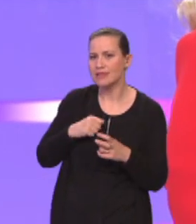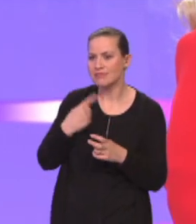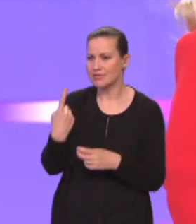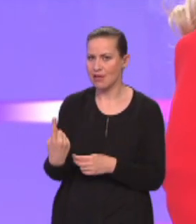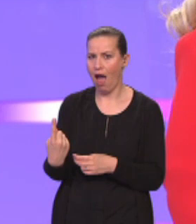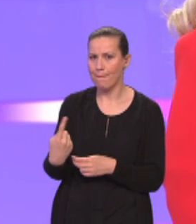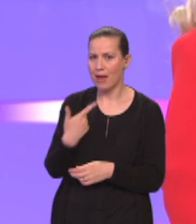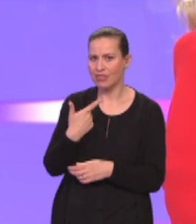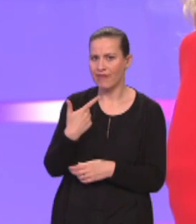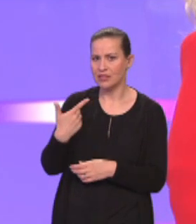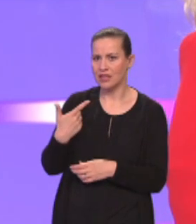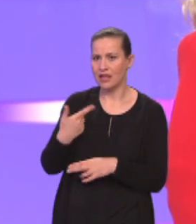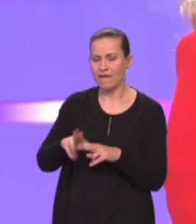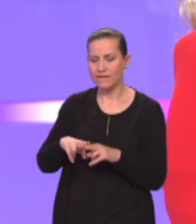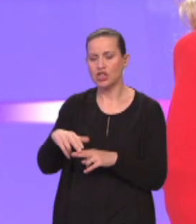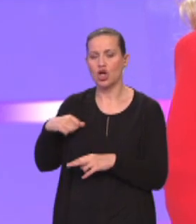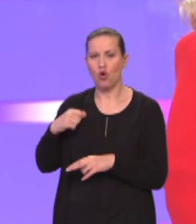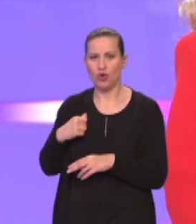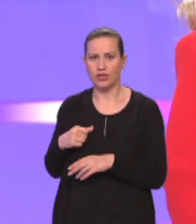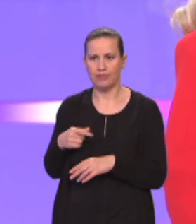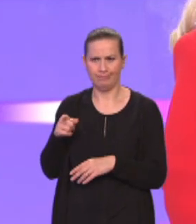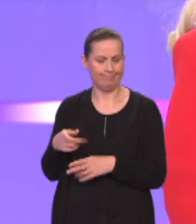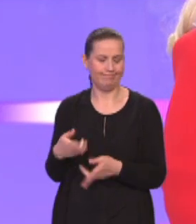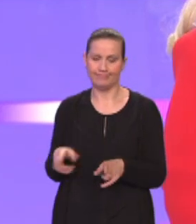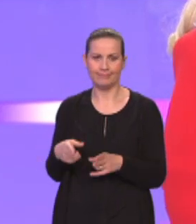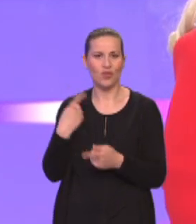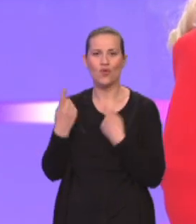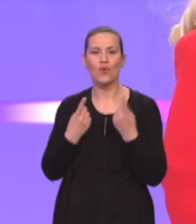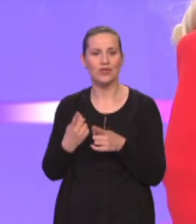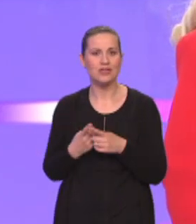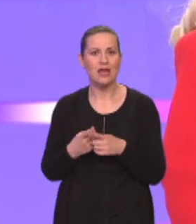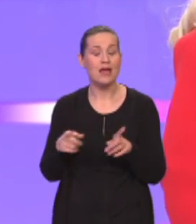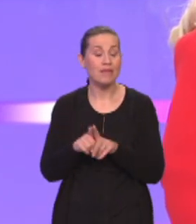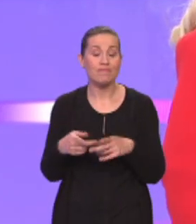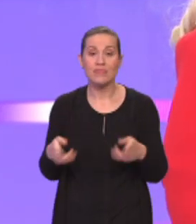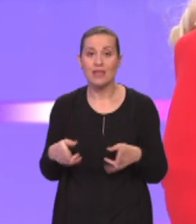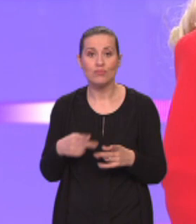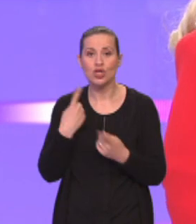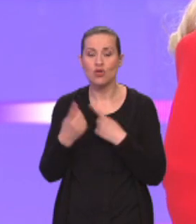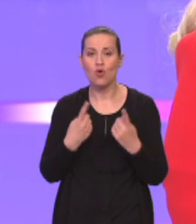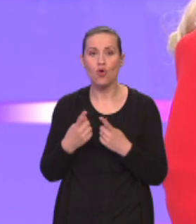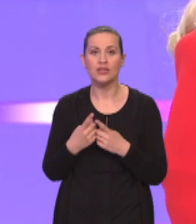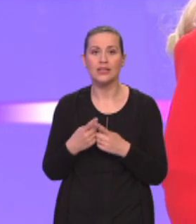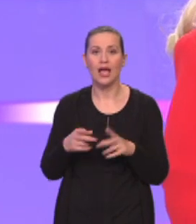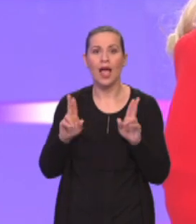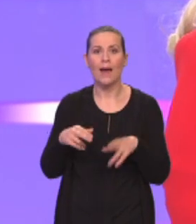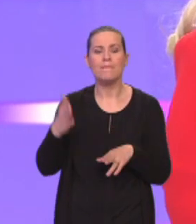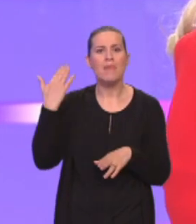sebi 20 i više godina. To se jednostavno ne može dogoditi. Isto kao što se ne može dogoditi da imali smo...